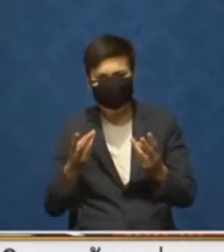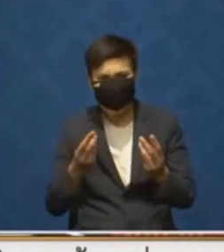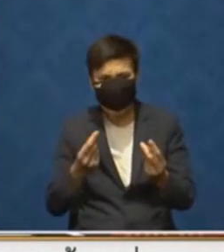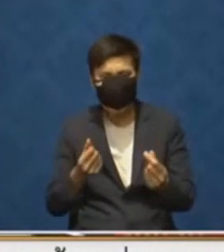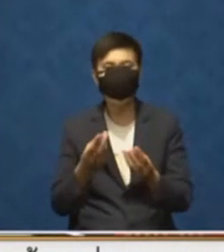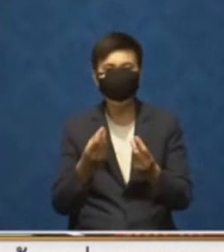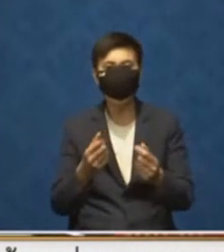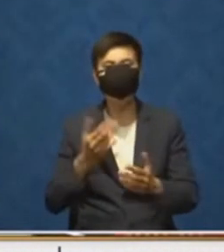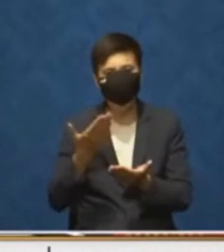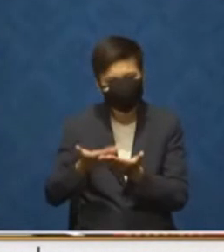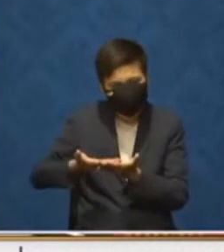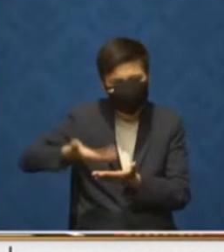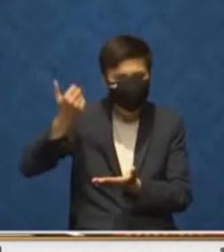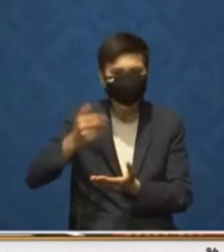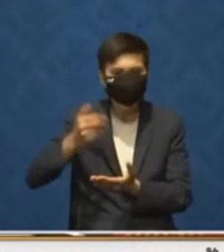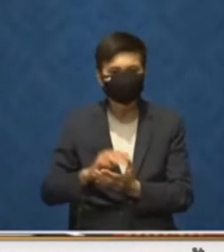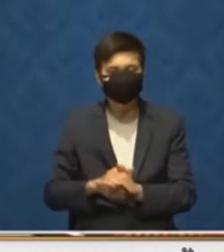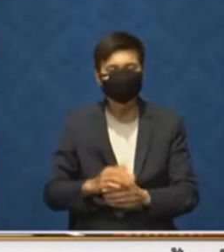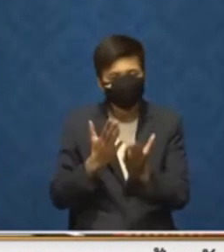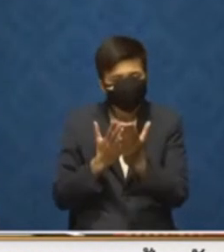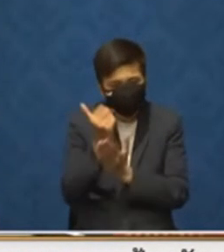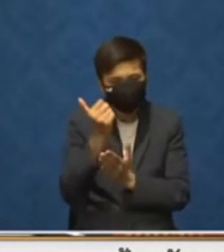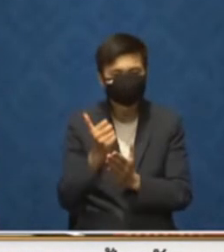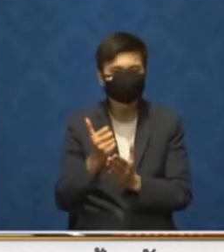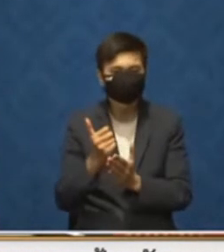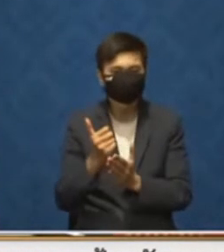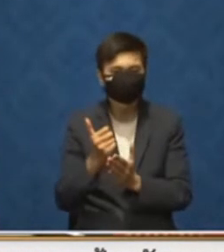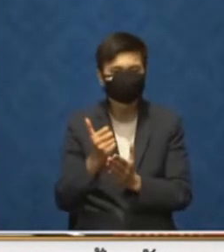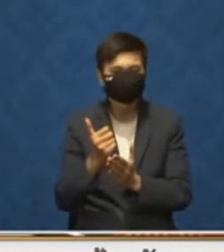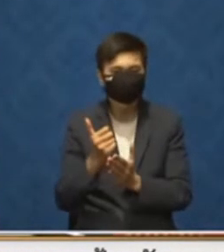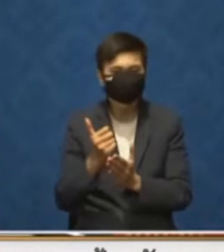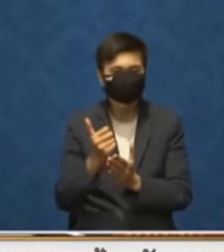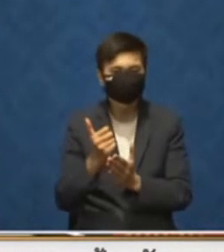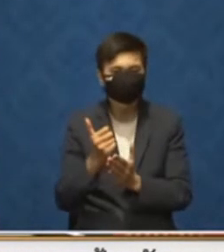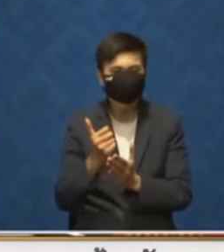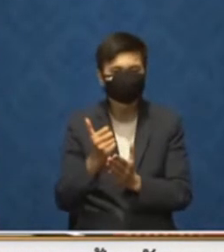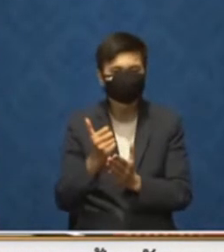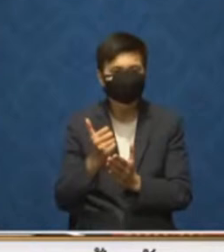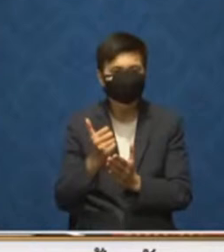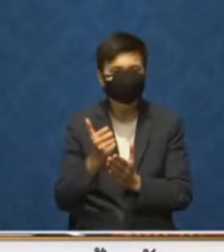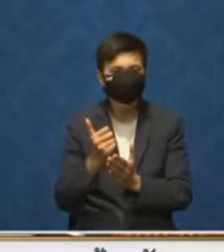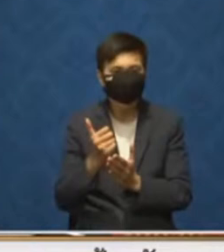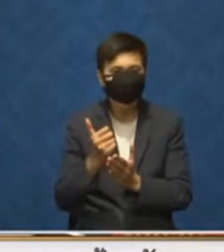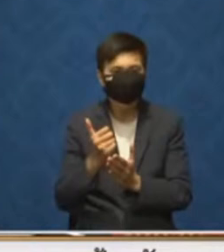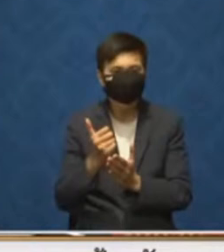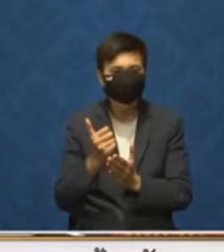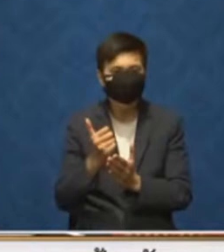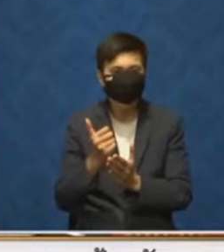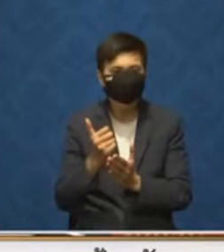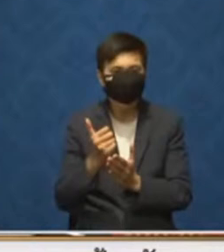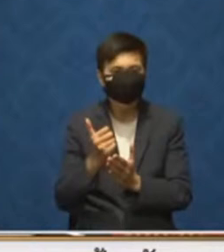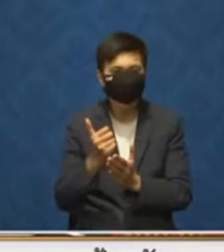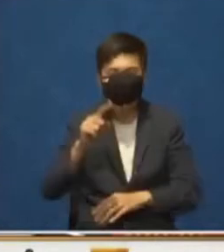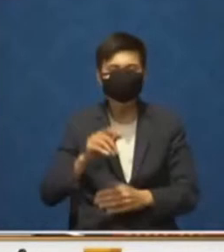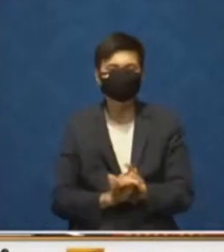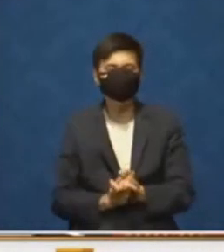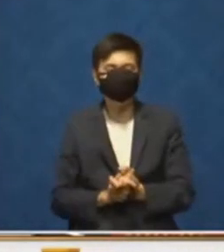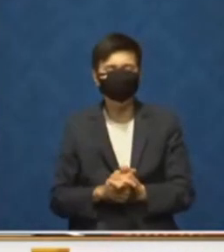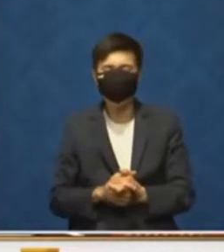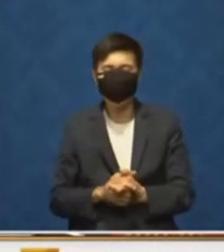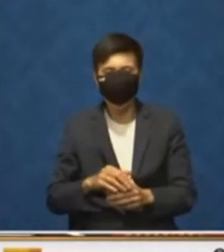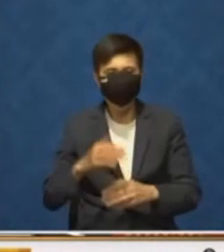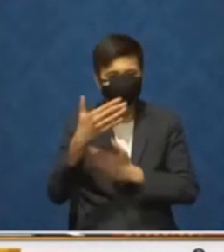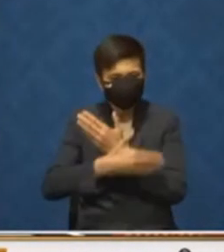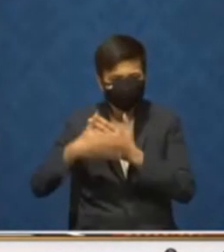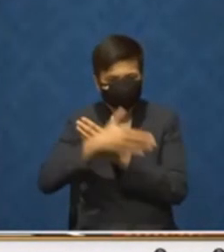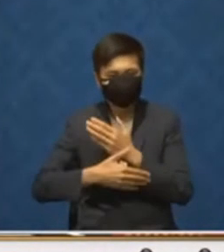เอามันสำเร็จขึ้นมาครับก็ซ้ำซ้อนกันทั้งคู่นั่งรถไปเดียวก็เร็วสูงไปด้วยกันหมด